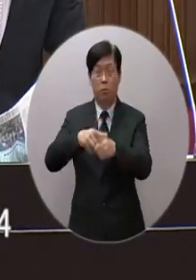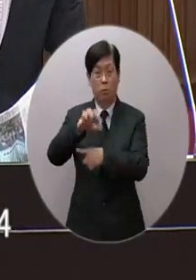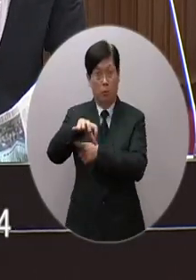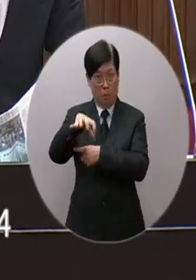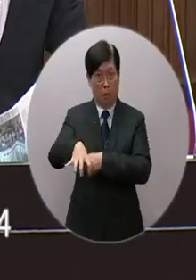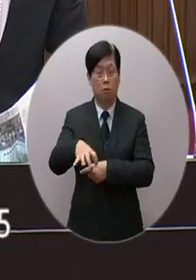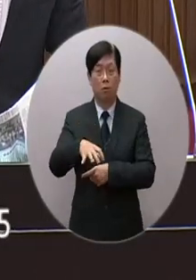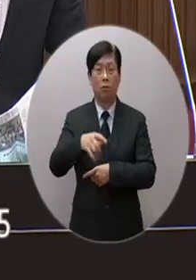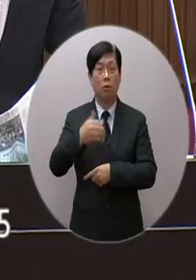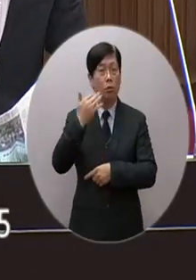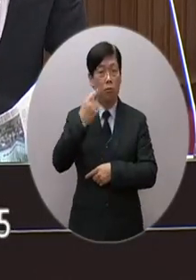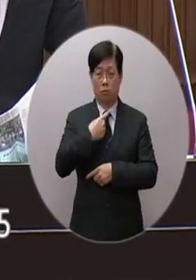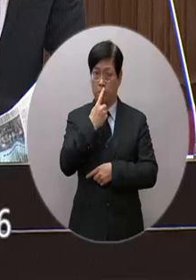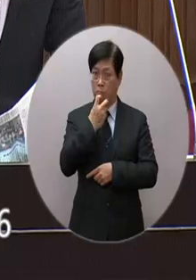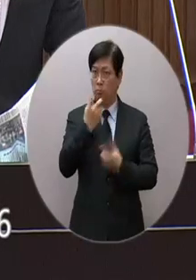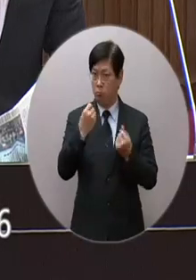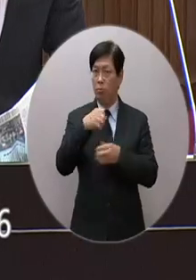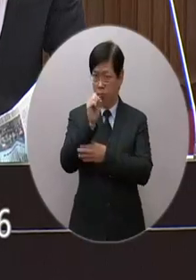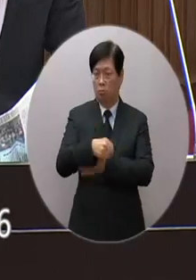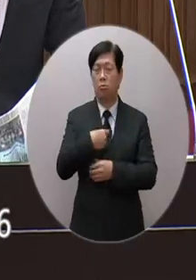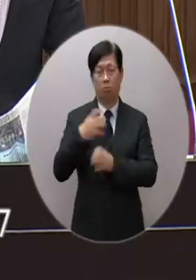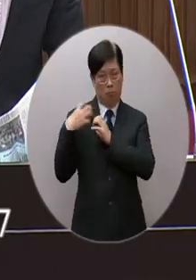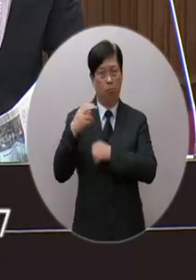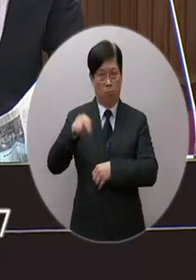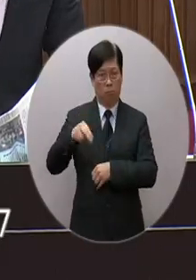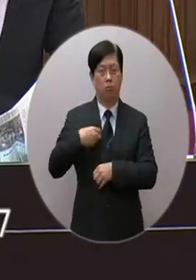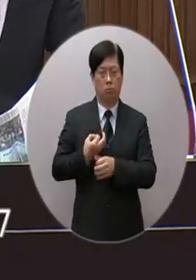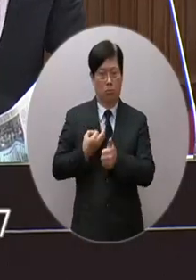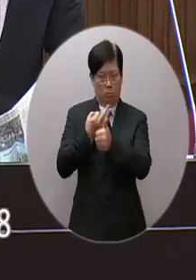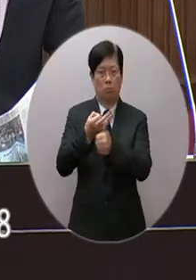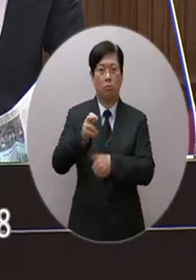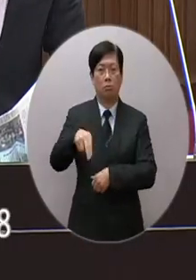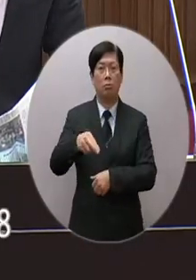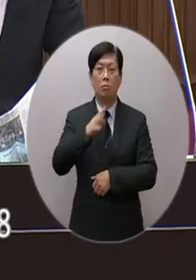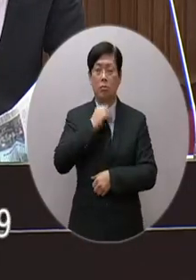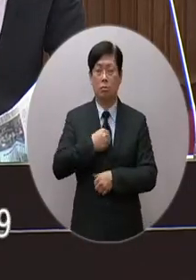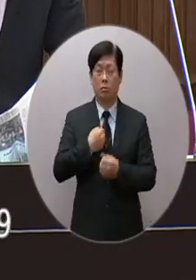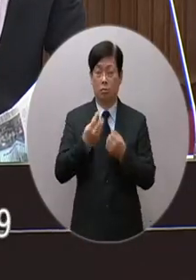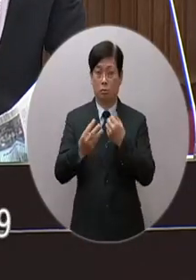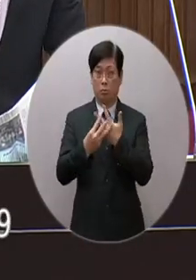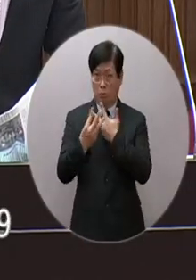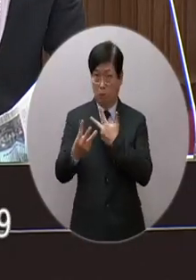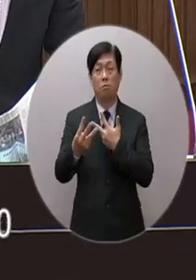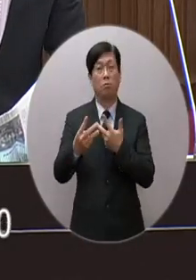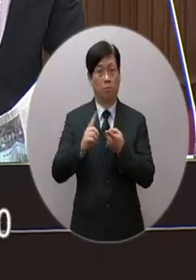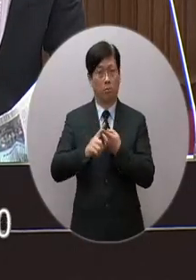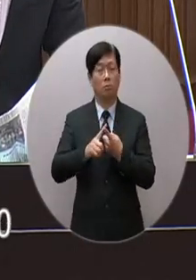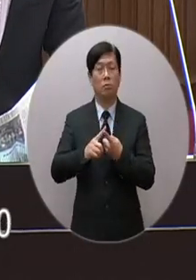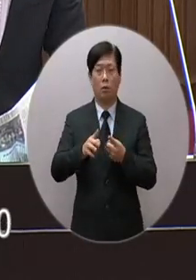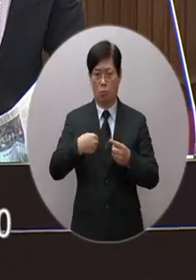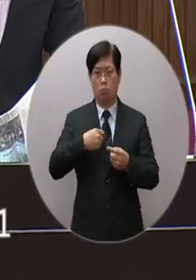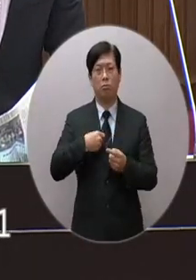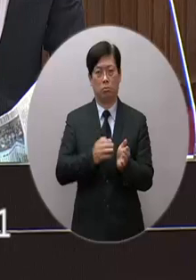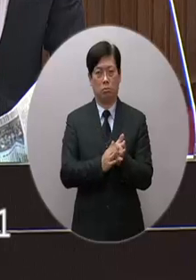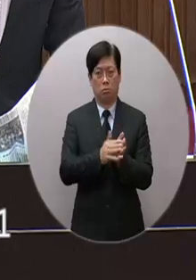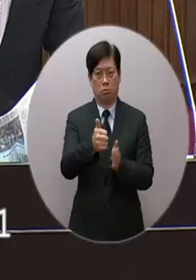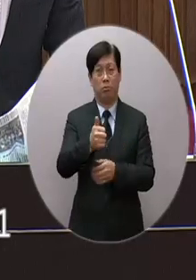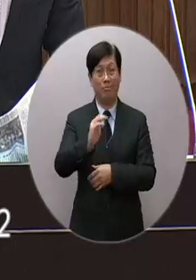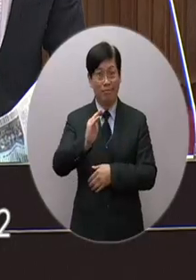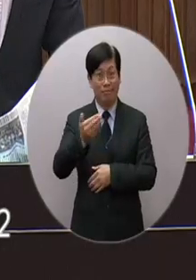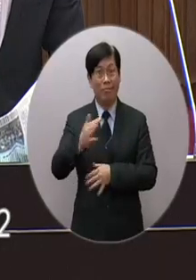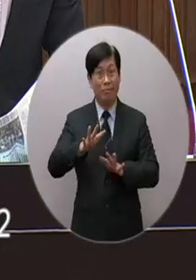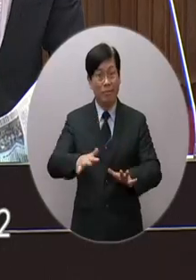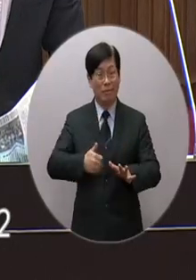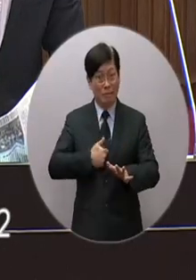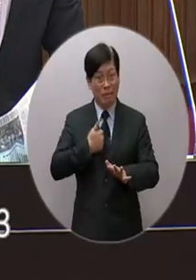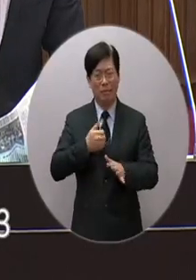特别讲。这个部分中央嘛愿意来负起这责任，来到支援嘛，所以7-3嘛吼。我来讲这，咱来肯定嘛。但是